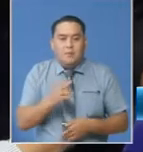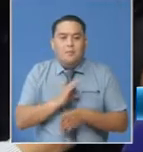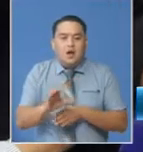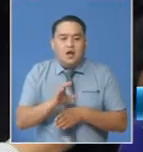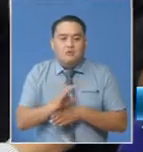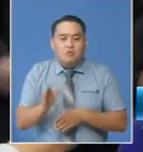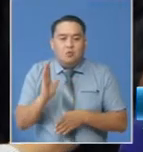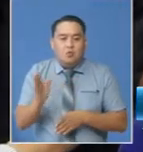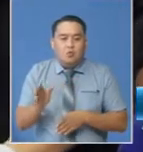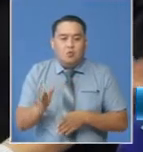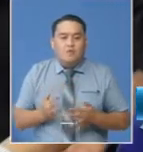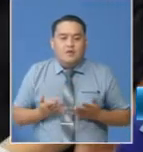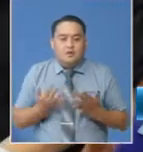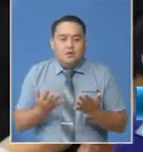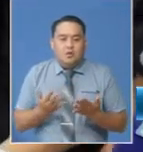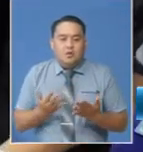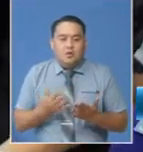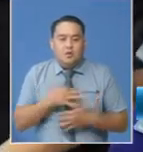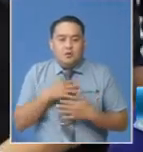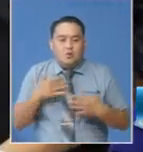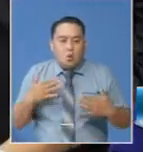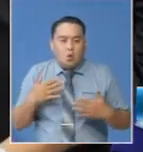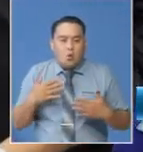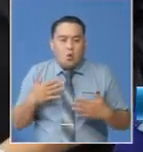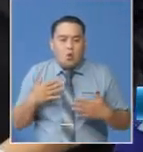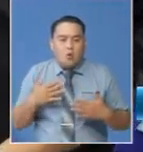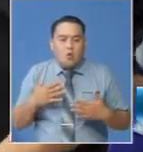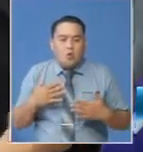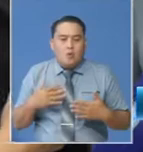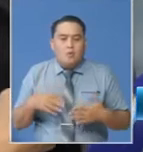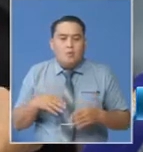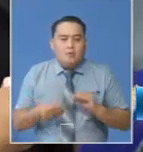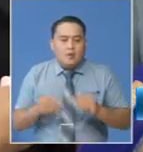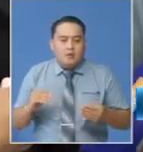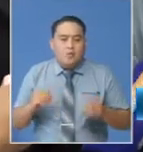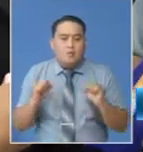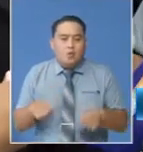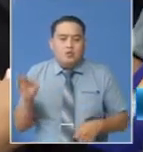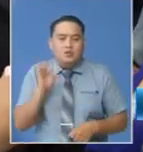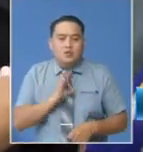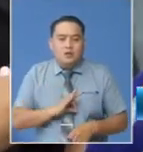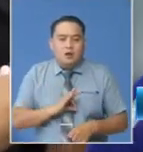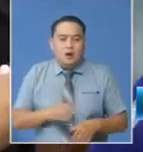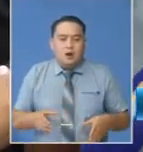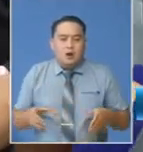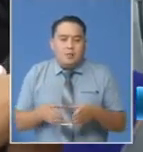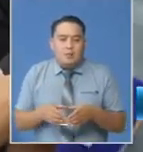производства будут здесь востребованы. У нас много полимеров, может быть, что-то из полимеров брать, может быть, какие-то